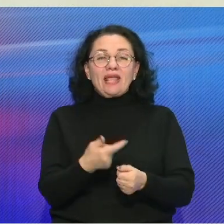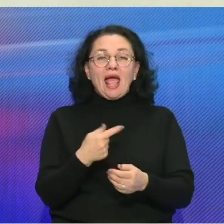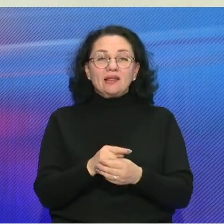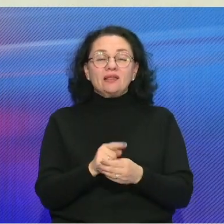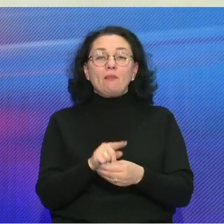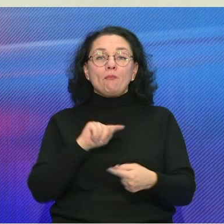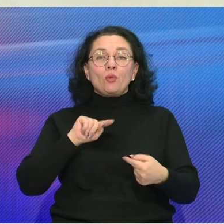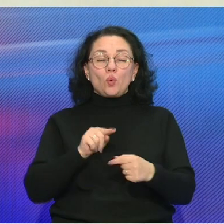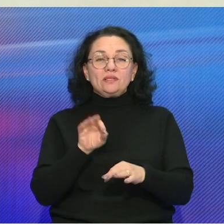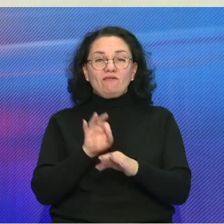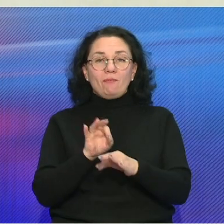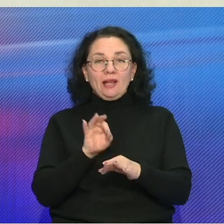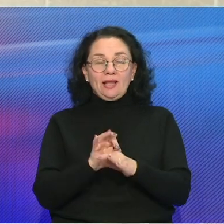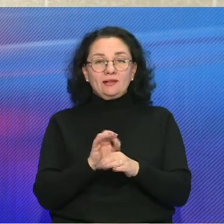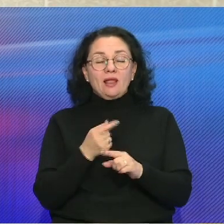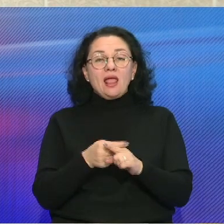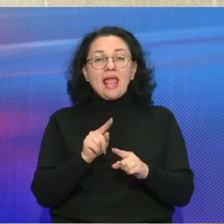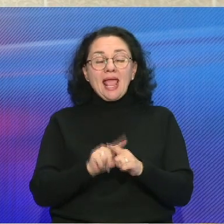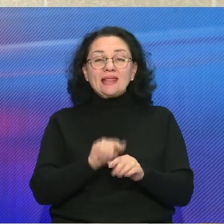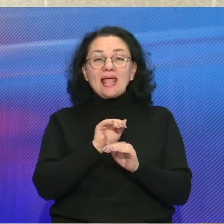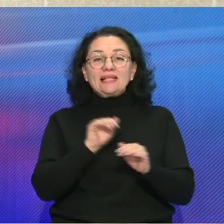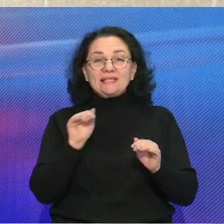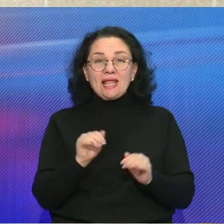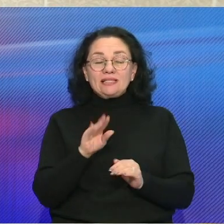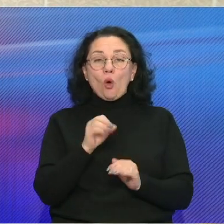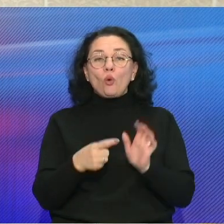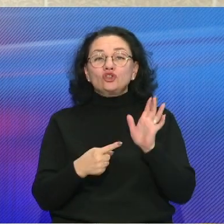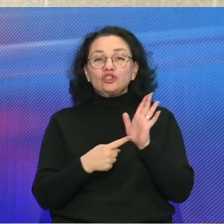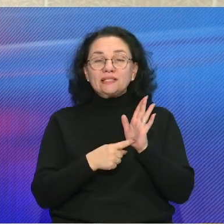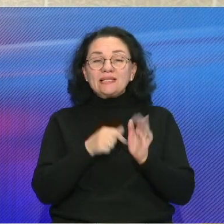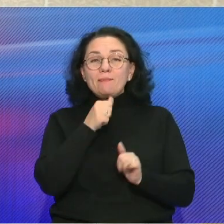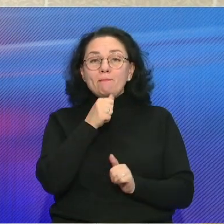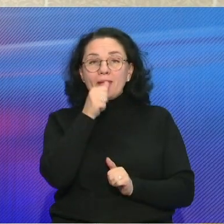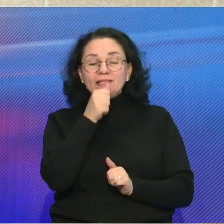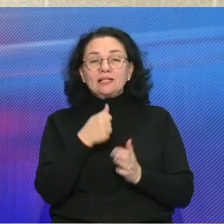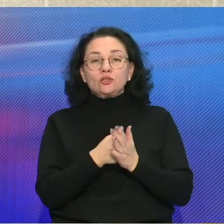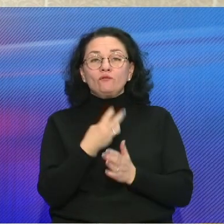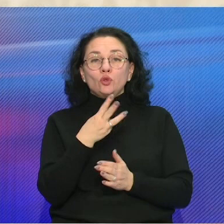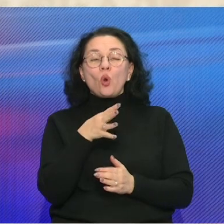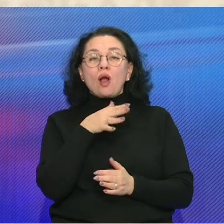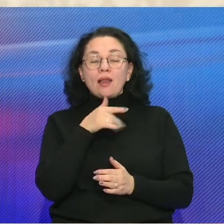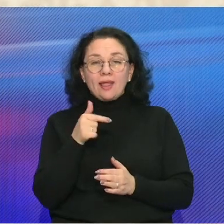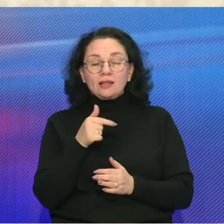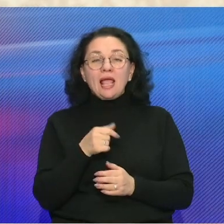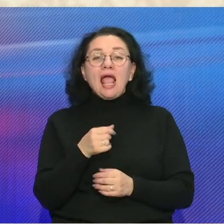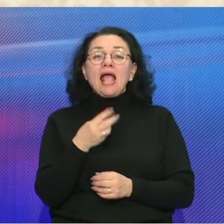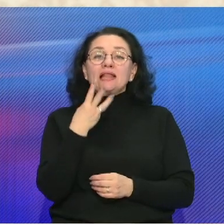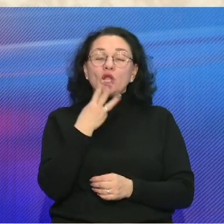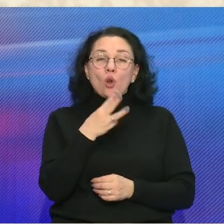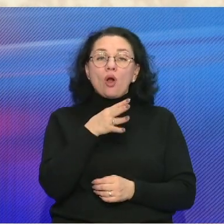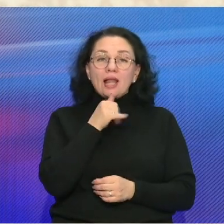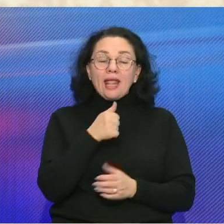про групи ризики. Гета діти во узрості от 6 місяців до 3 год, діти от 3 год і дорослые с хроничными хворобами